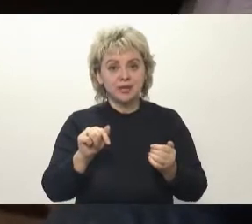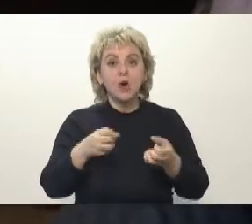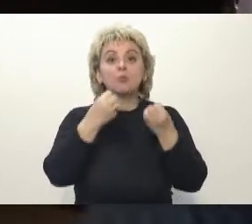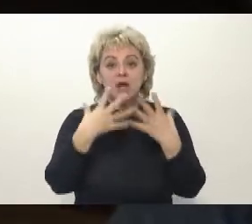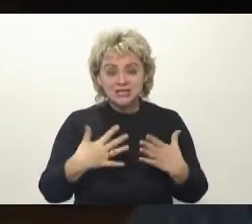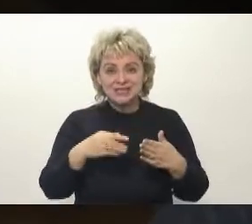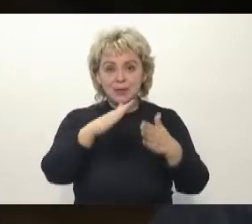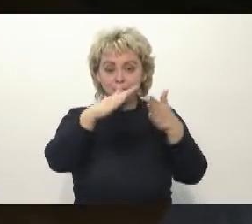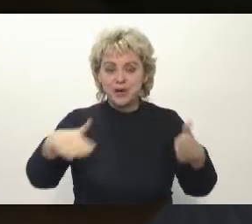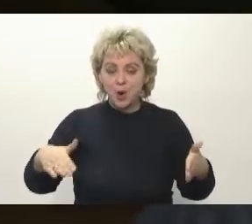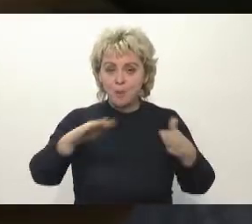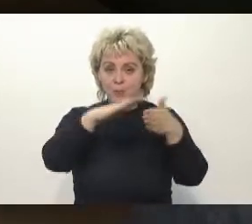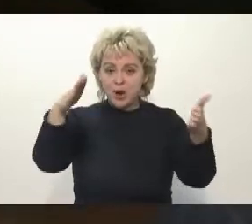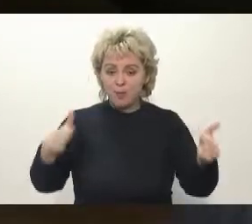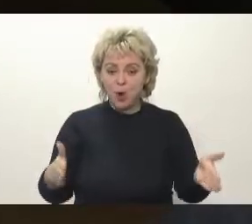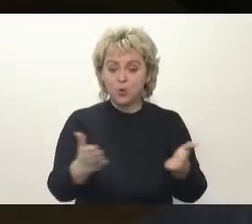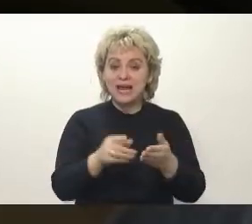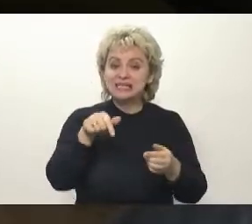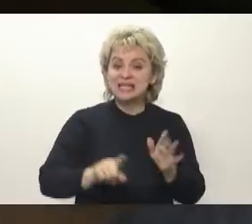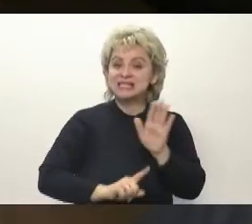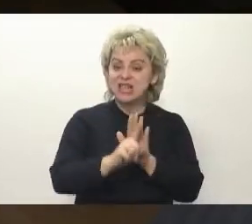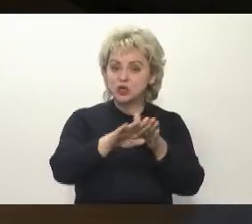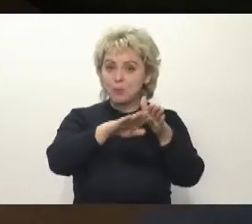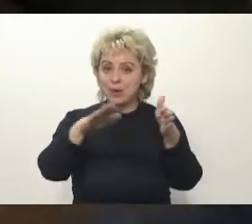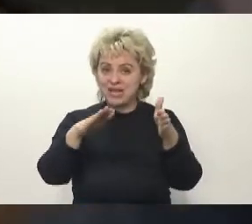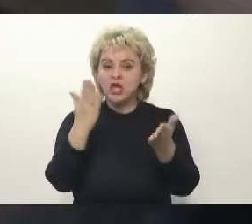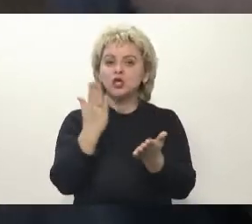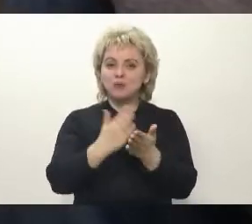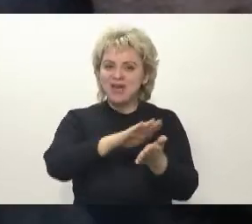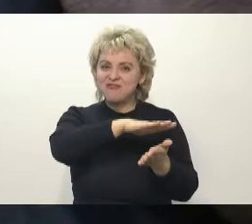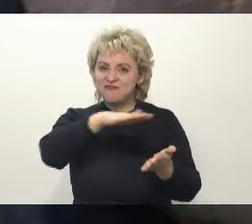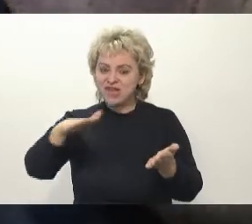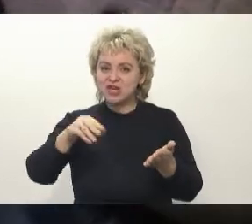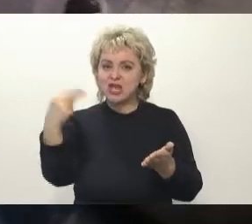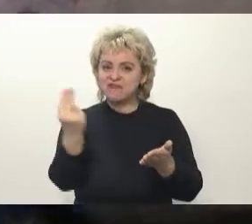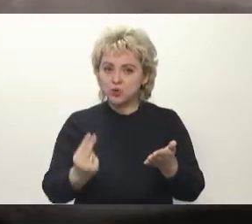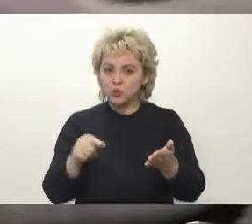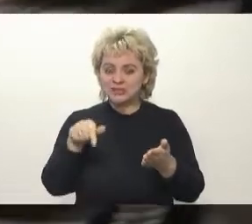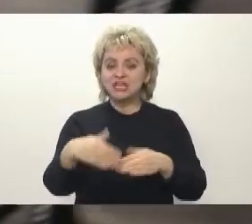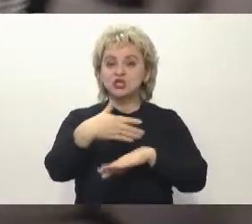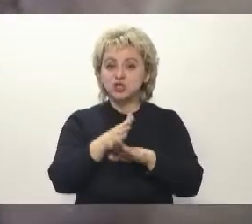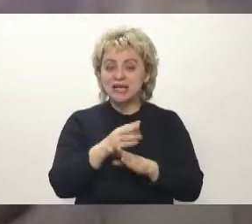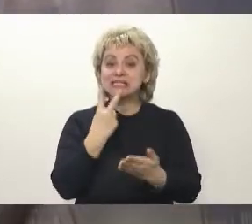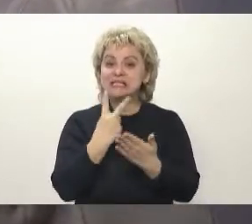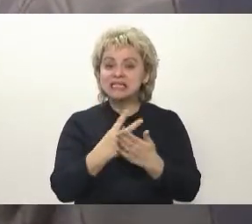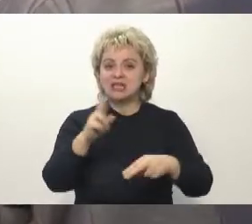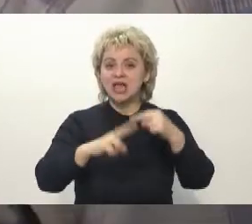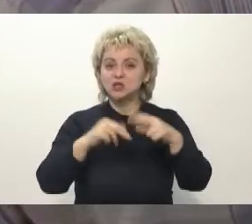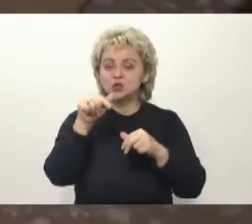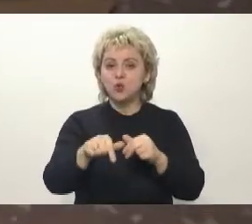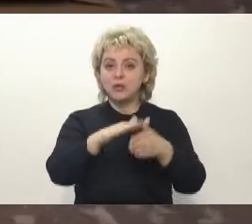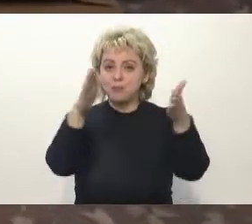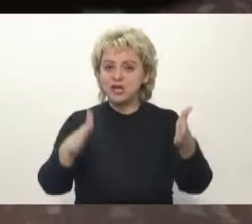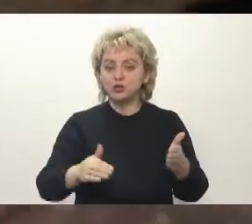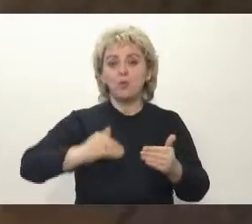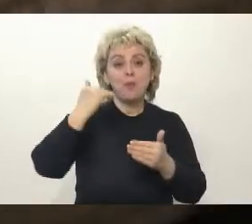простым прямоугольником. Здесь вот начинались плечики и имелась верхняя фигурная часть. Зрительно достроить плиту несложно,